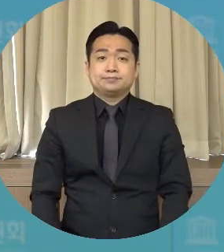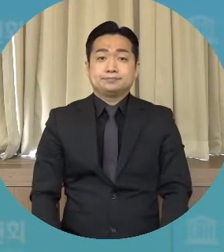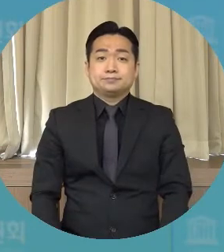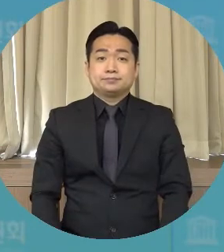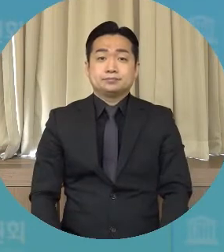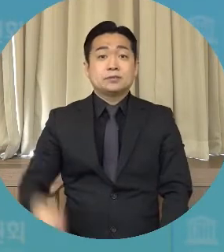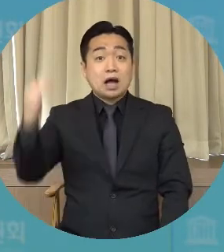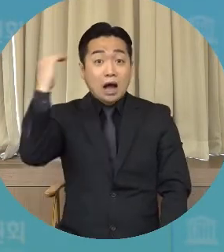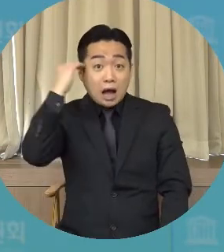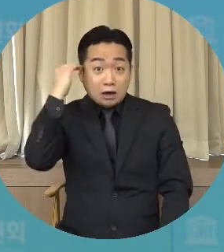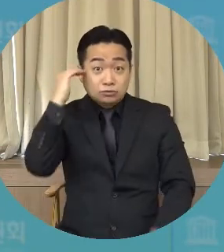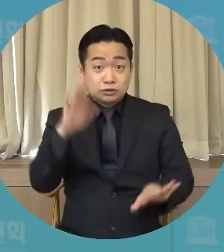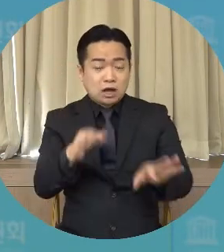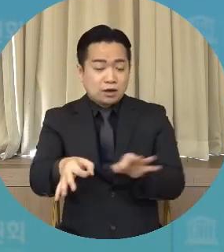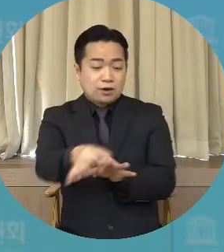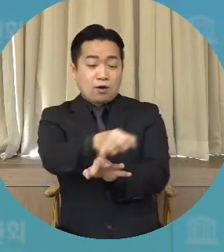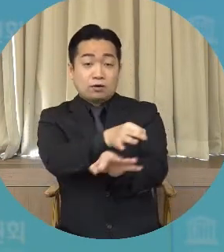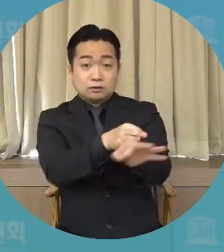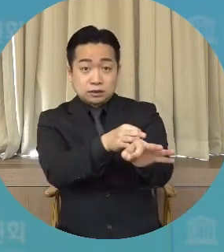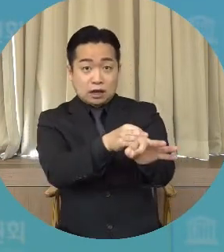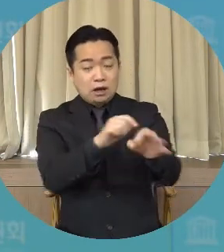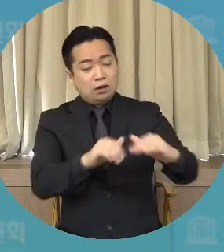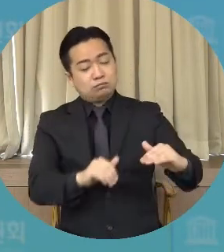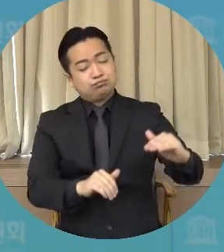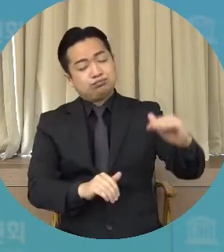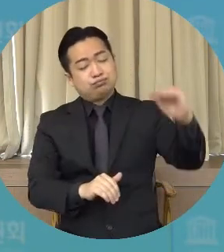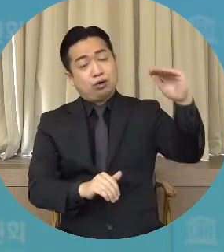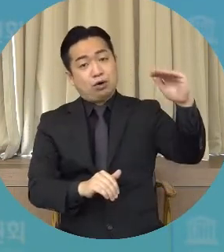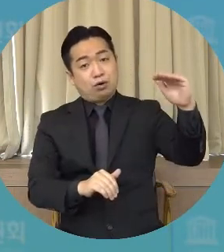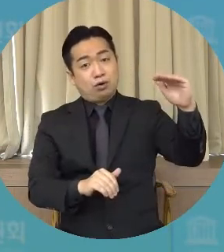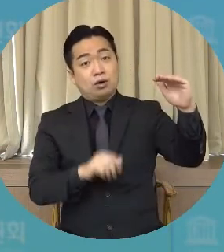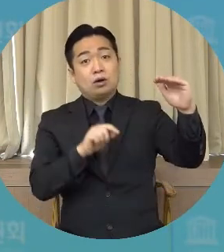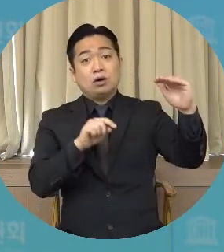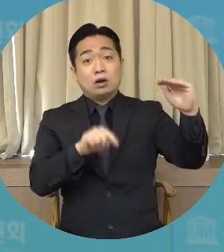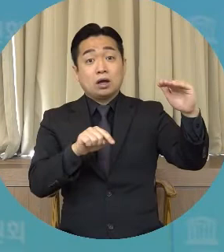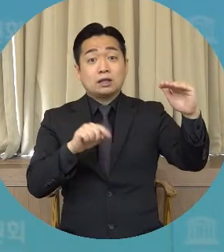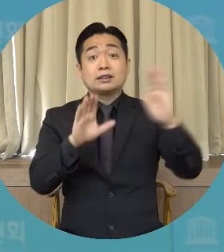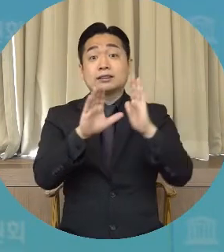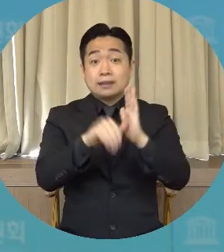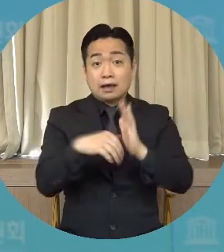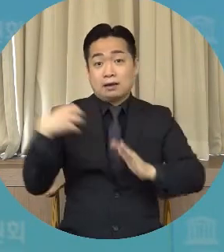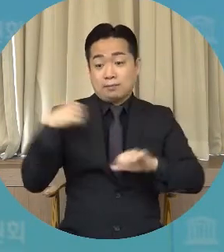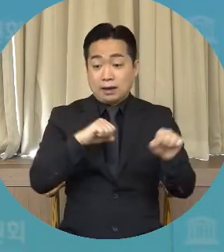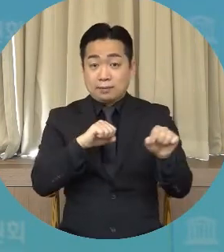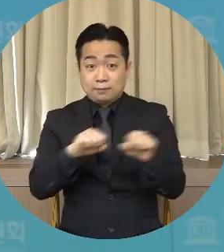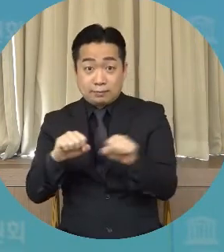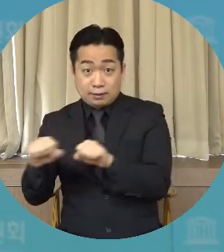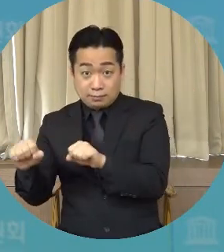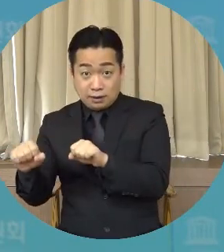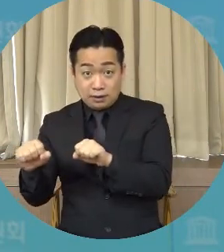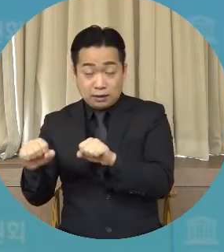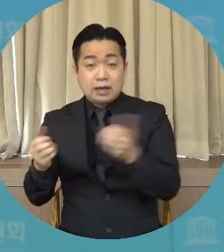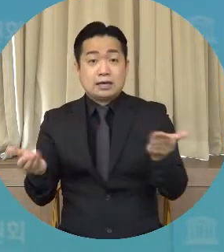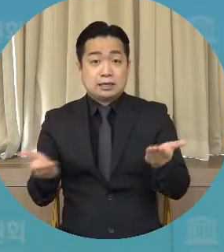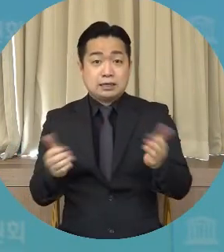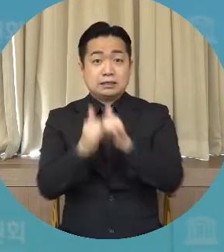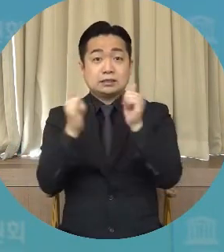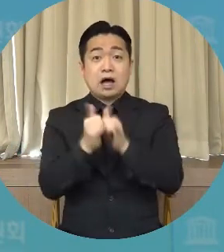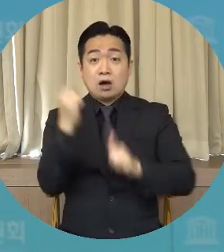대한민국의 경제 사회적인 발전 과정에서 핵심적인 역할을 했던 고령층은 근로, 사회보장,